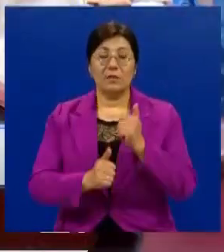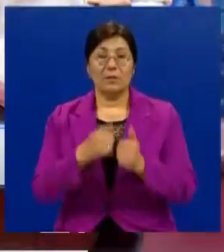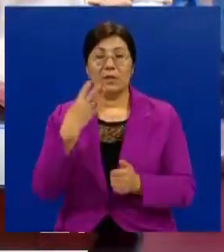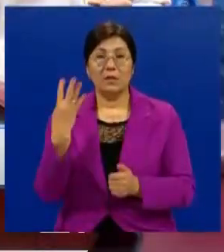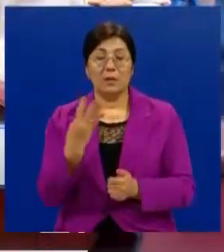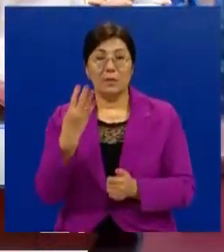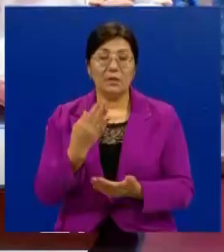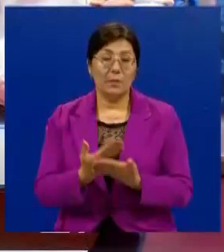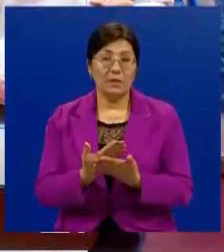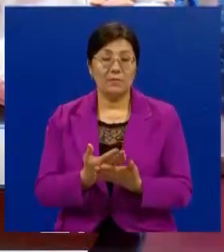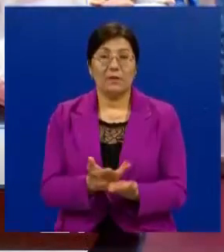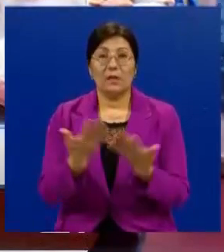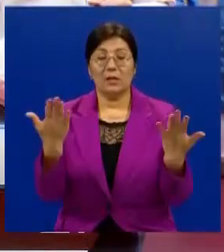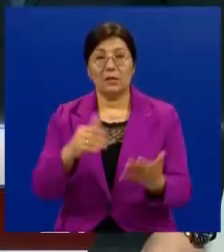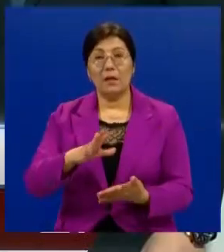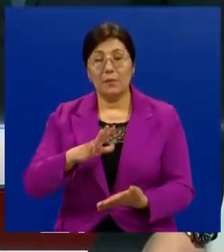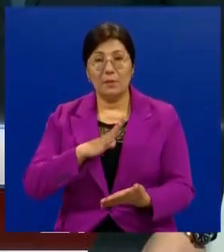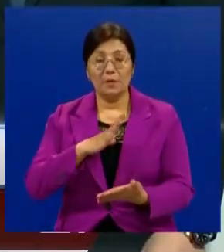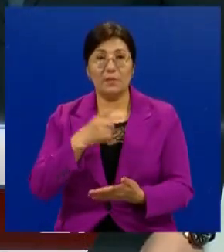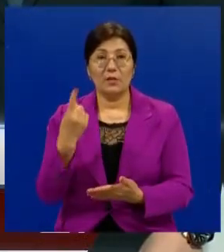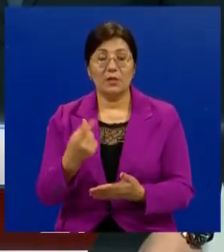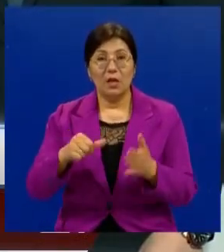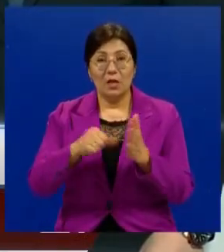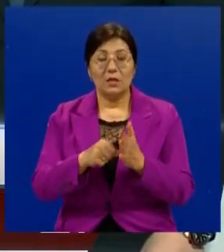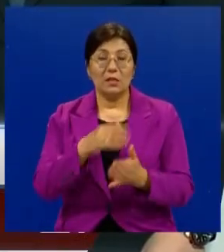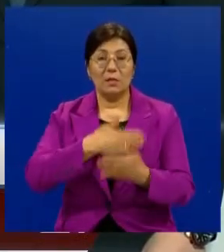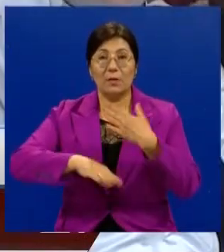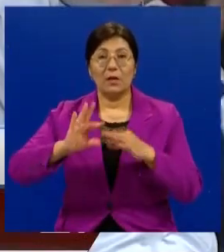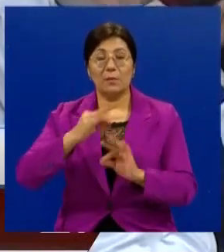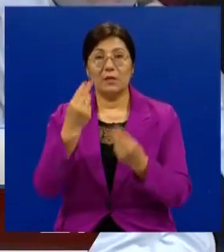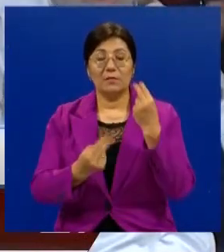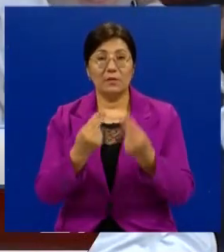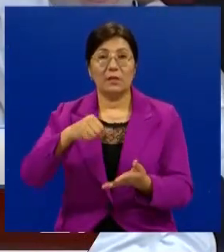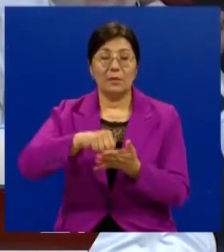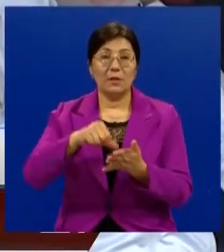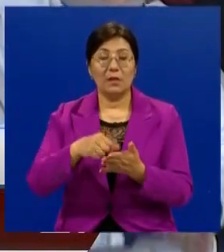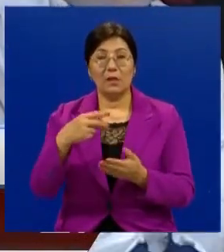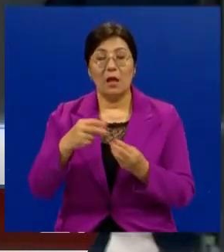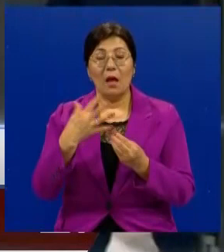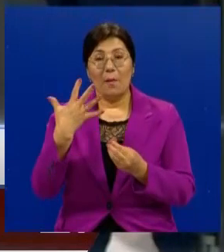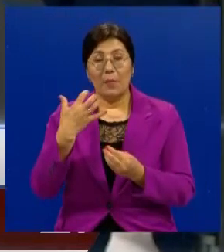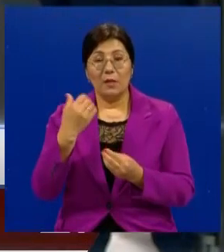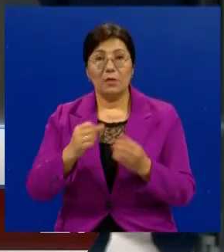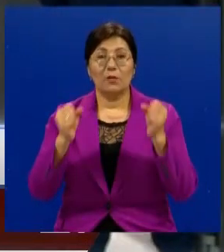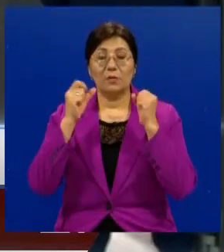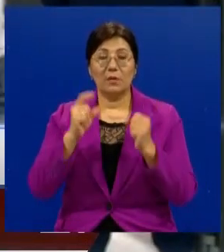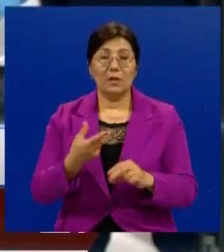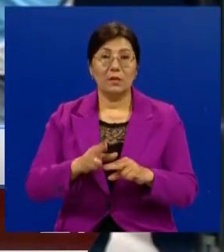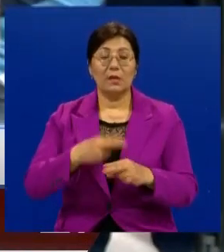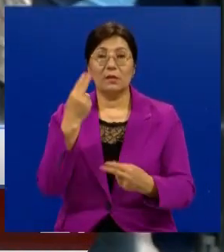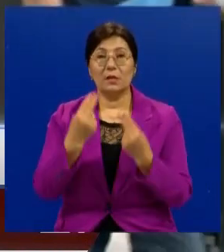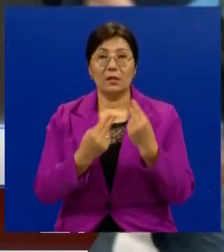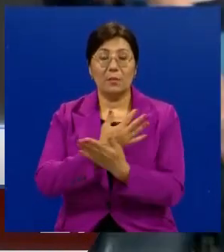четырем дисциплинам, проходящим в рамках 6-х паралимпийских игр Казахстана, участвуют свыше 500 атлетов. Данные игры покажут